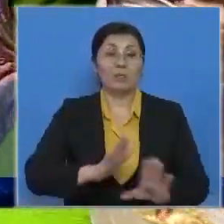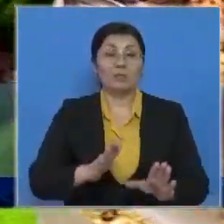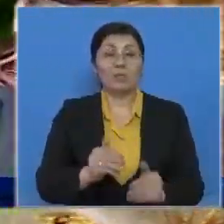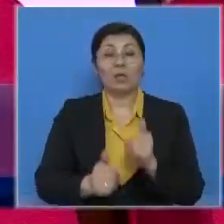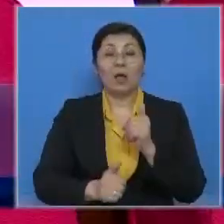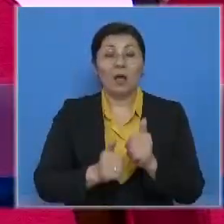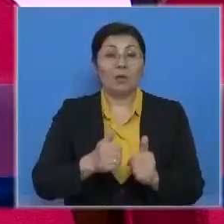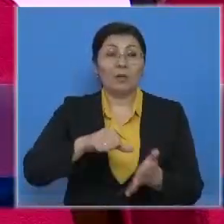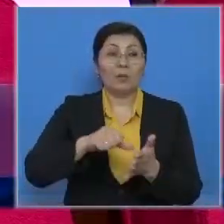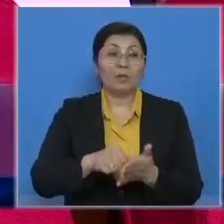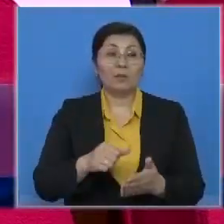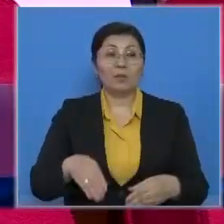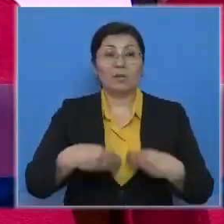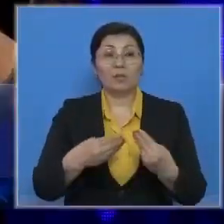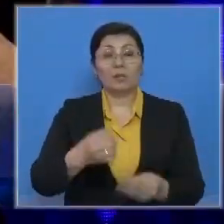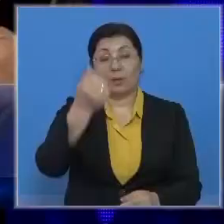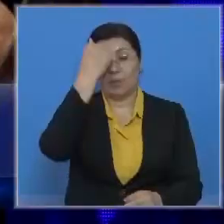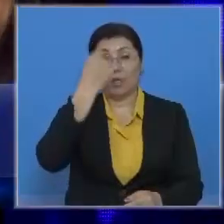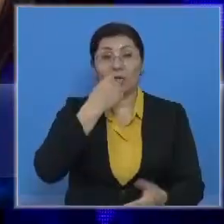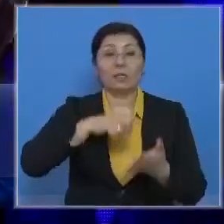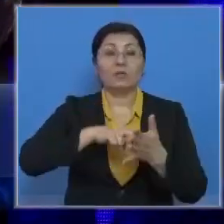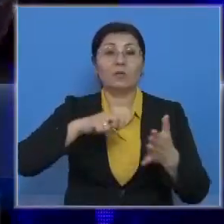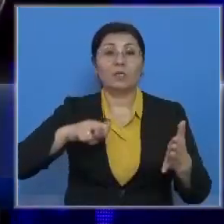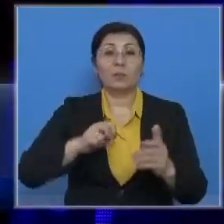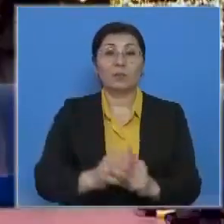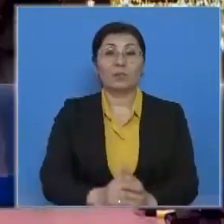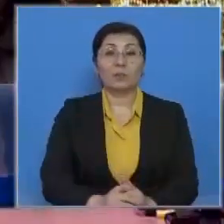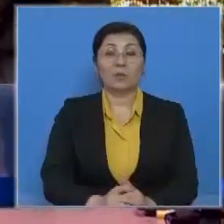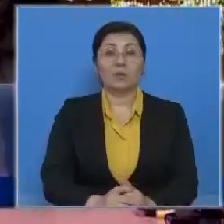поощрены благодарственными письмами. Шасан Жалбаков, Самат Каликенов, телеканал Актобе.